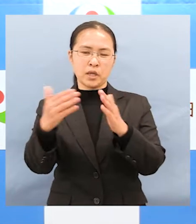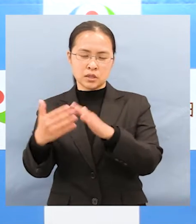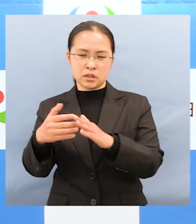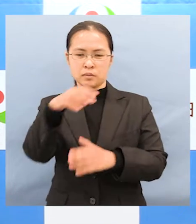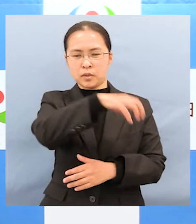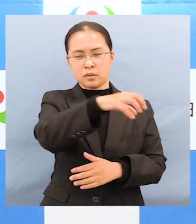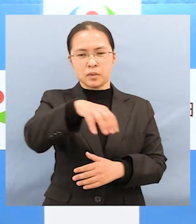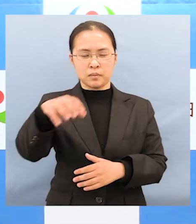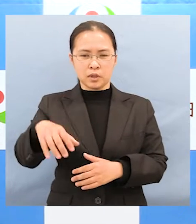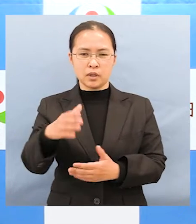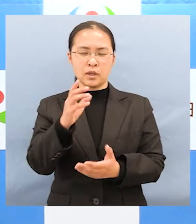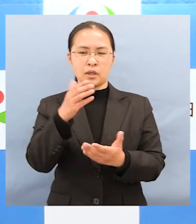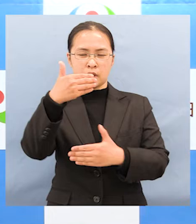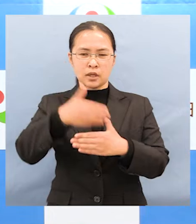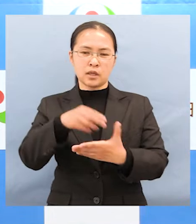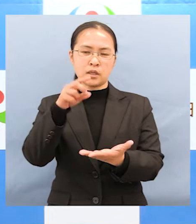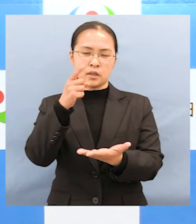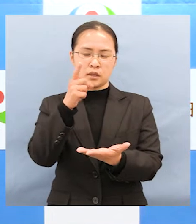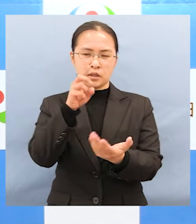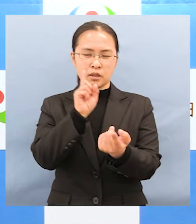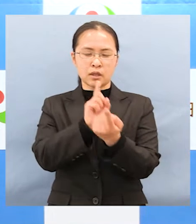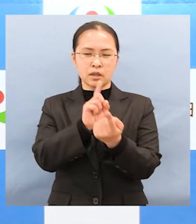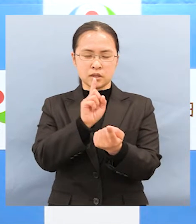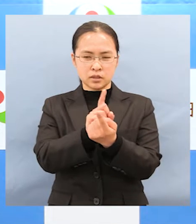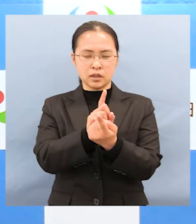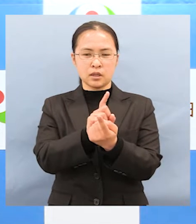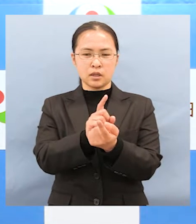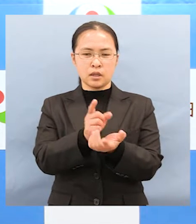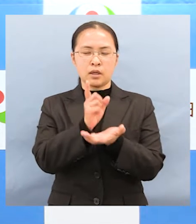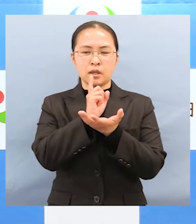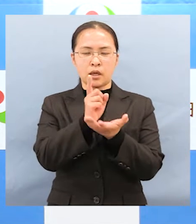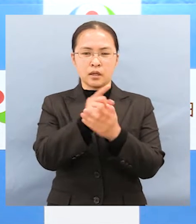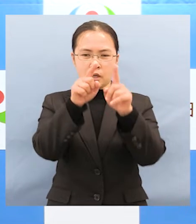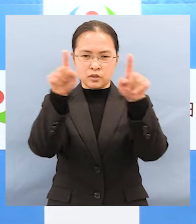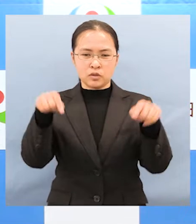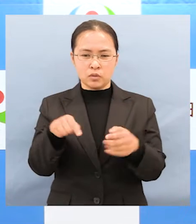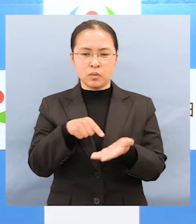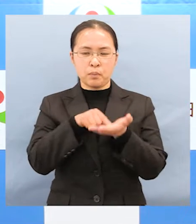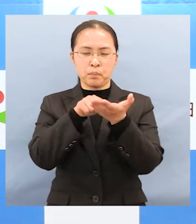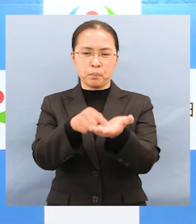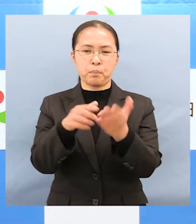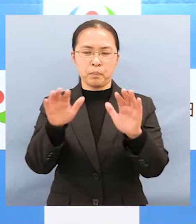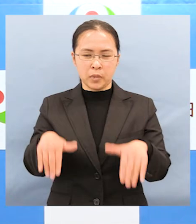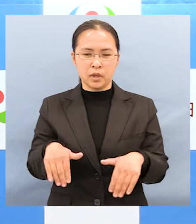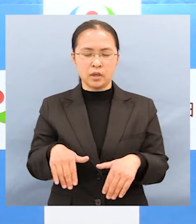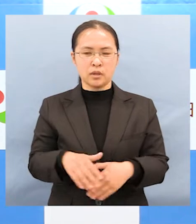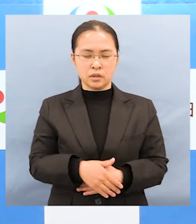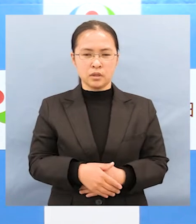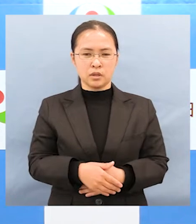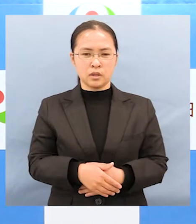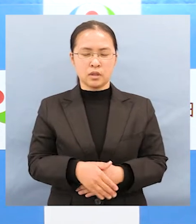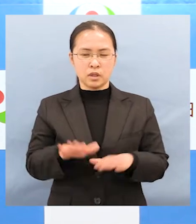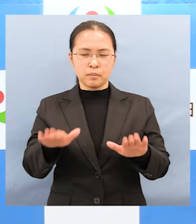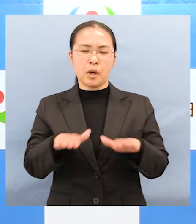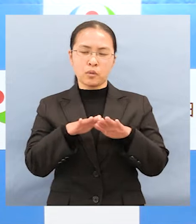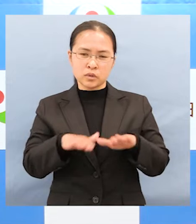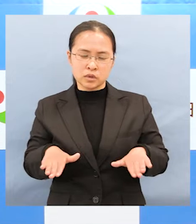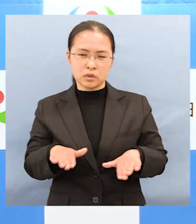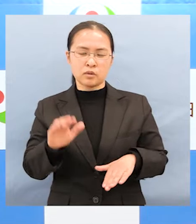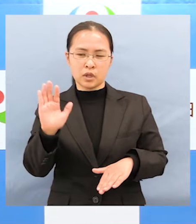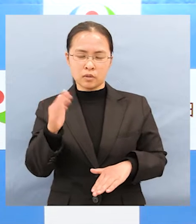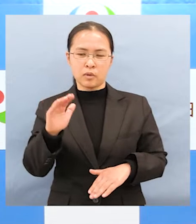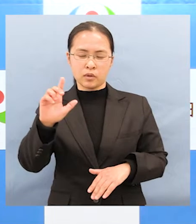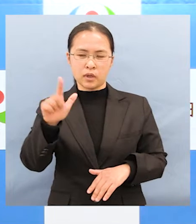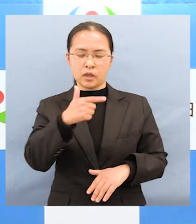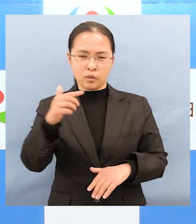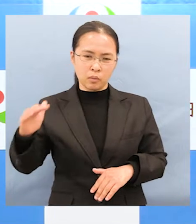する提言書を出すことができました。今この落ち着いている時だからこそ、次の第6波に向けての、オミク